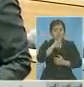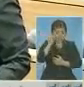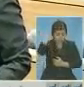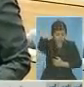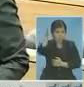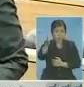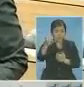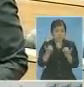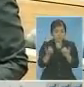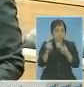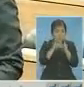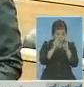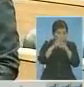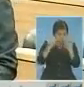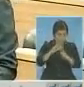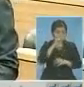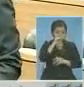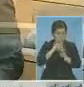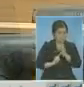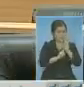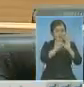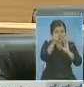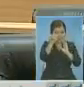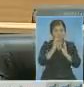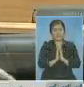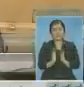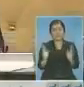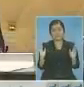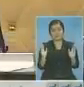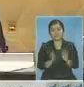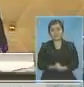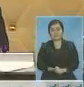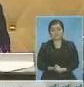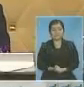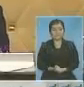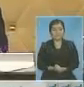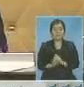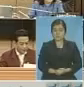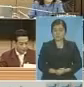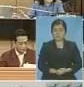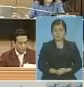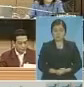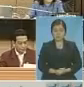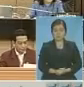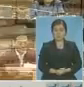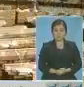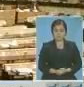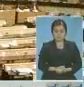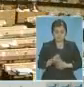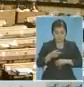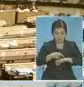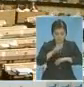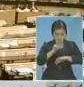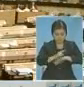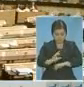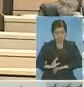ยมีข่มขืนไม่อีกดิฉันก็พูดอีกค่ะขอบคุณค่ะ รังสิมาอายุเท่าไหร่ล่ะครับ กราบเรียนท่านประธ